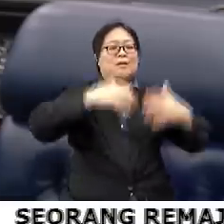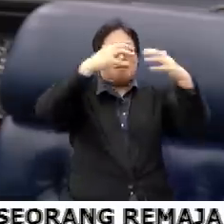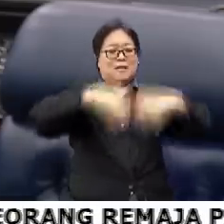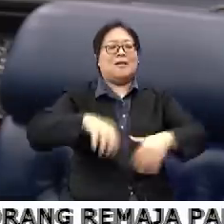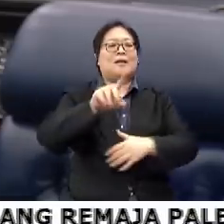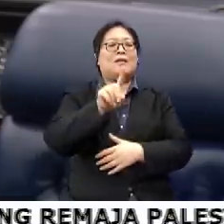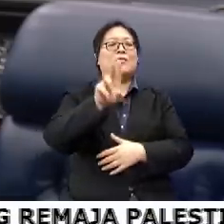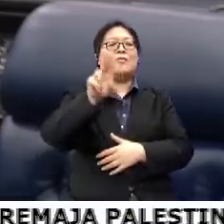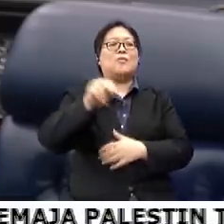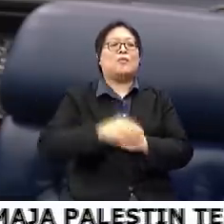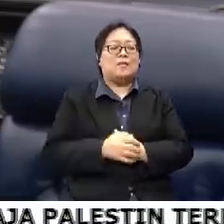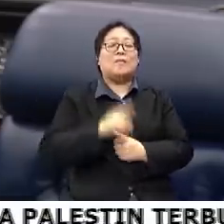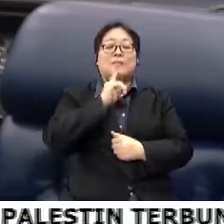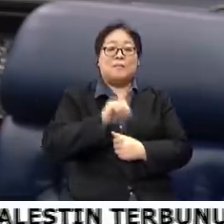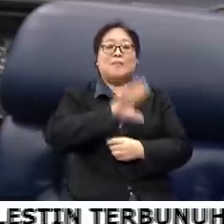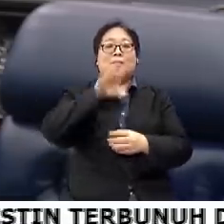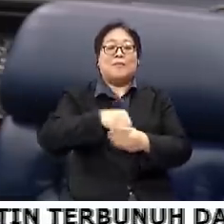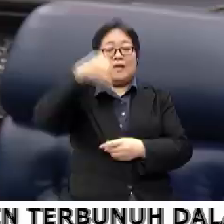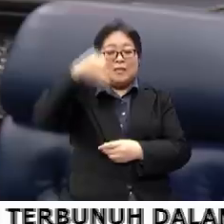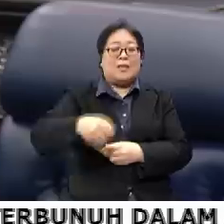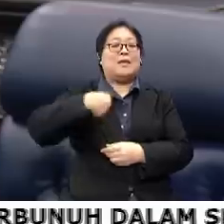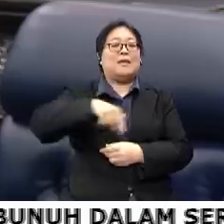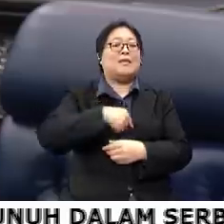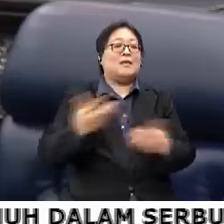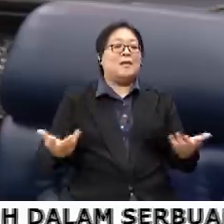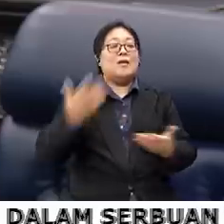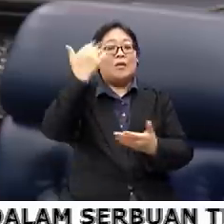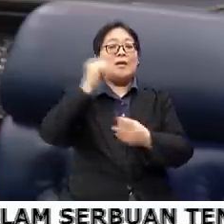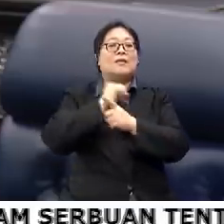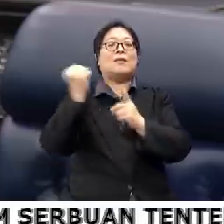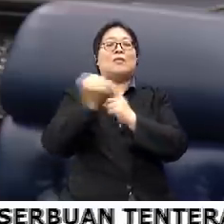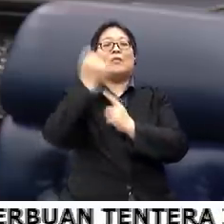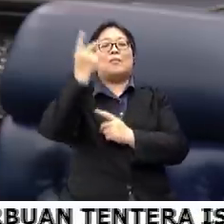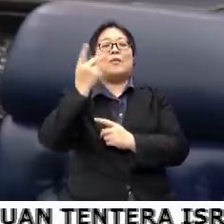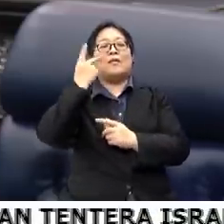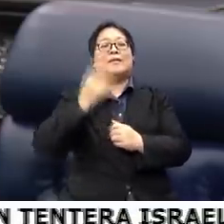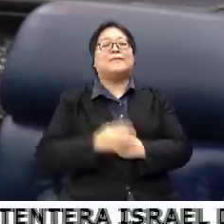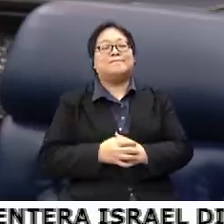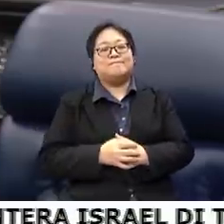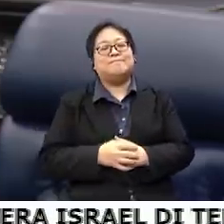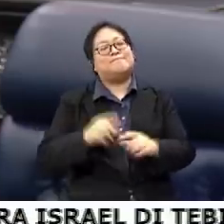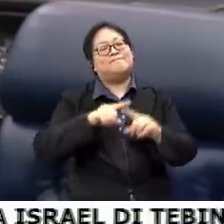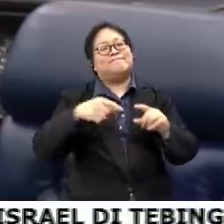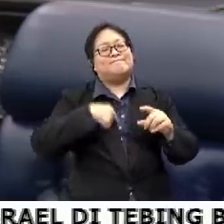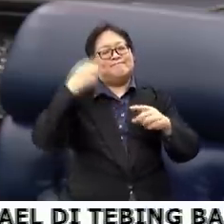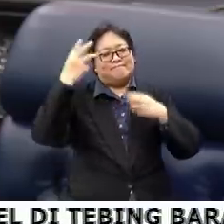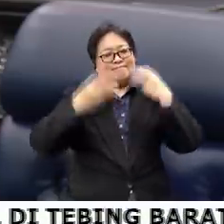dewan walaupun mengakibatkan kekalahan kita oleh kena keadaan politik yang ada. Cuma saya bimbang, saya harap sungguh